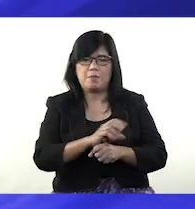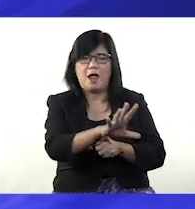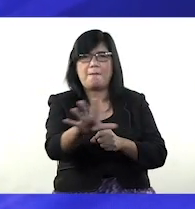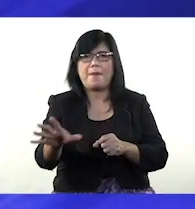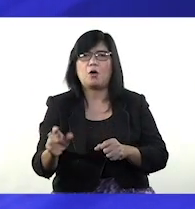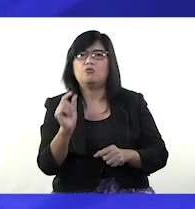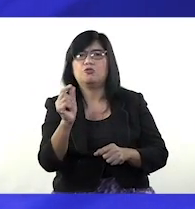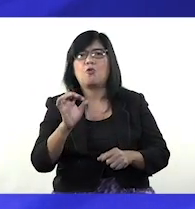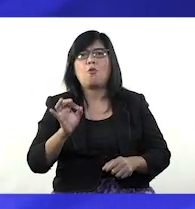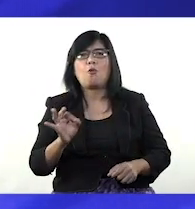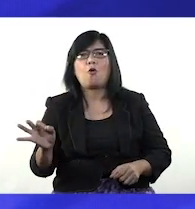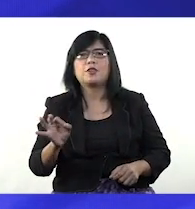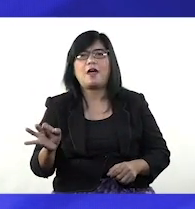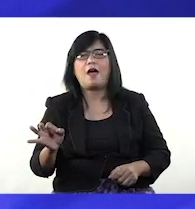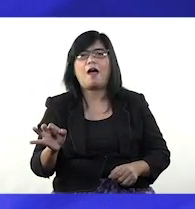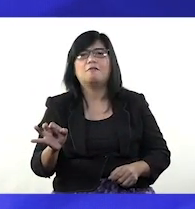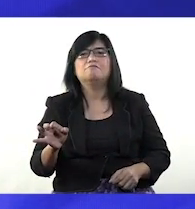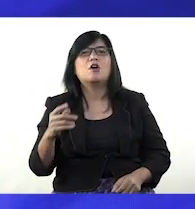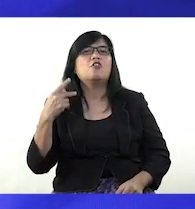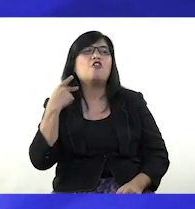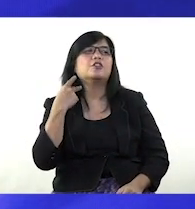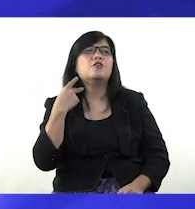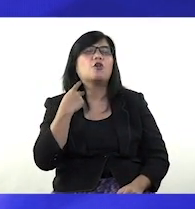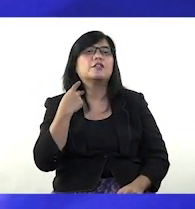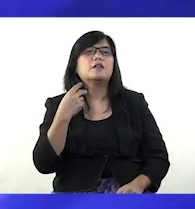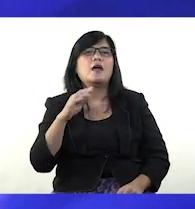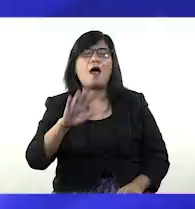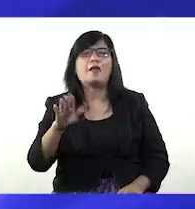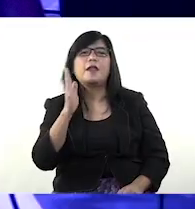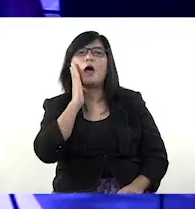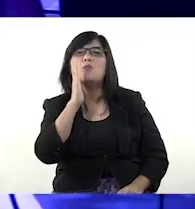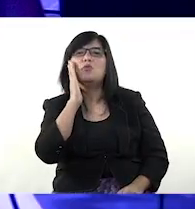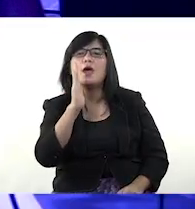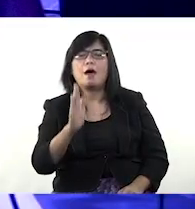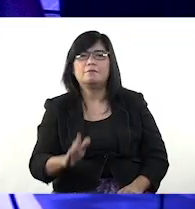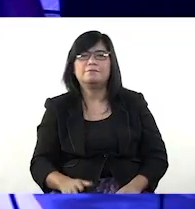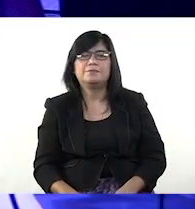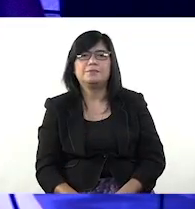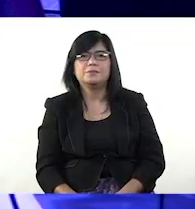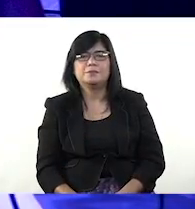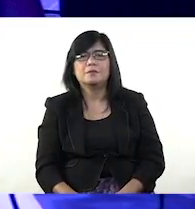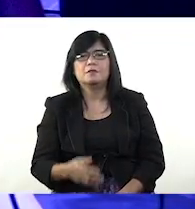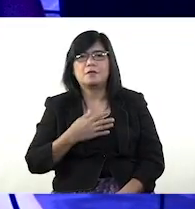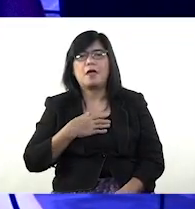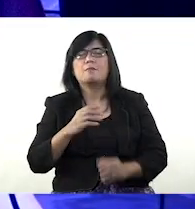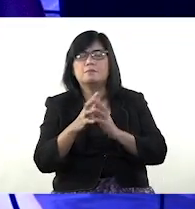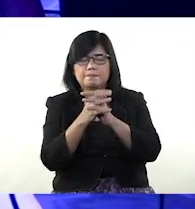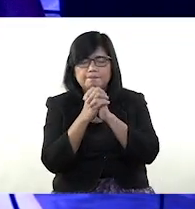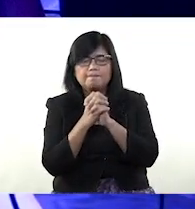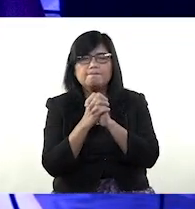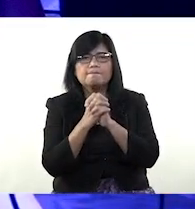saya berdoa dokter dokternya anak-anak mudanya Hai saya berdoa